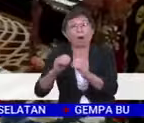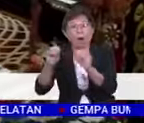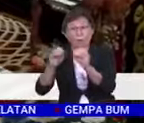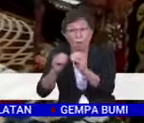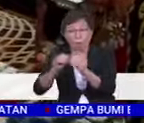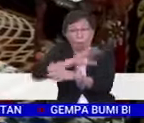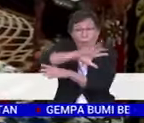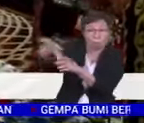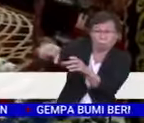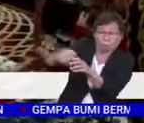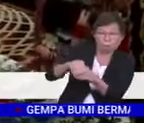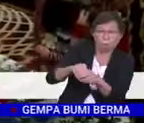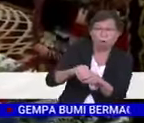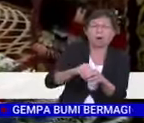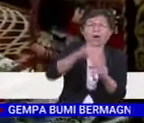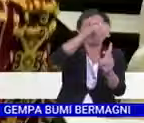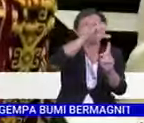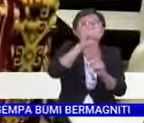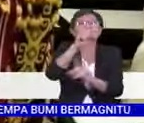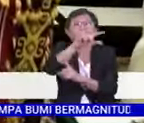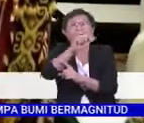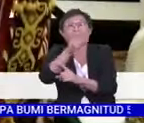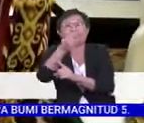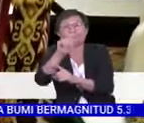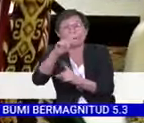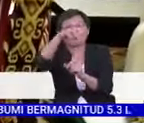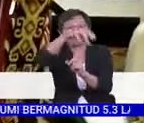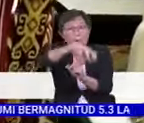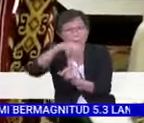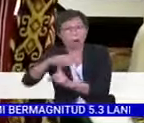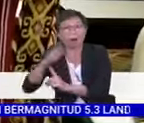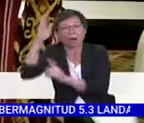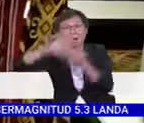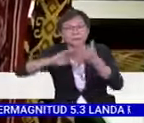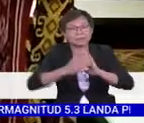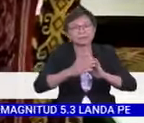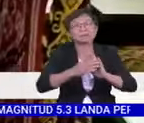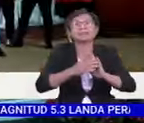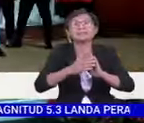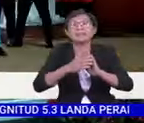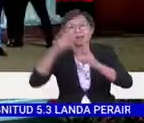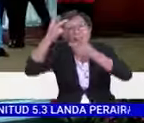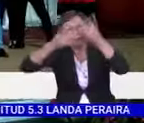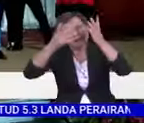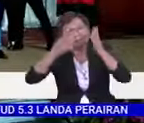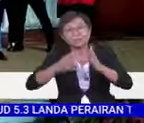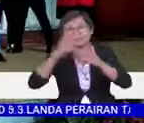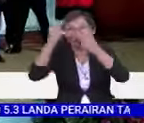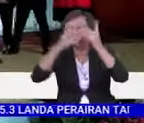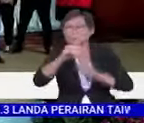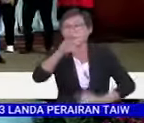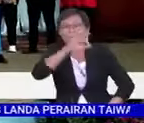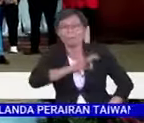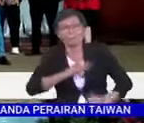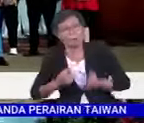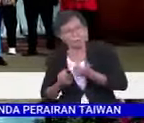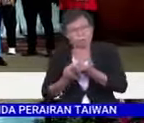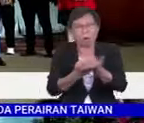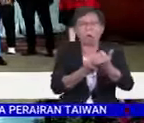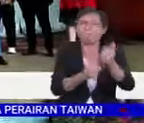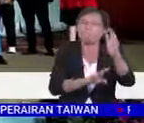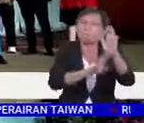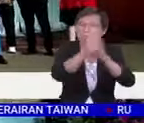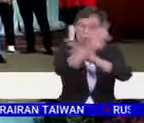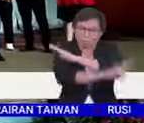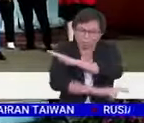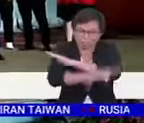agar gawai bazar suatu hari nanti mampu dijadikan sebagai produk pelancongan dan memberi manfaat serta penyumbang kepada